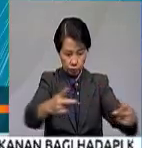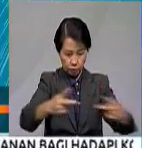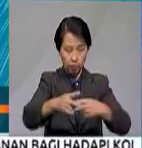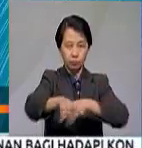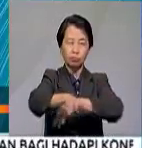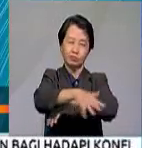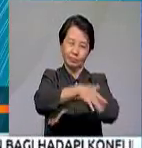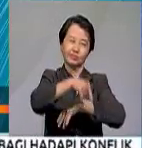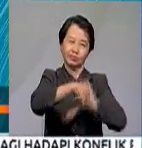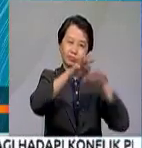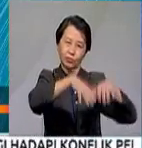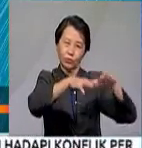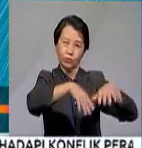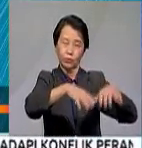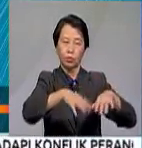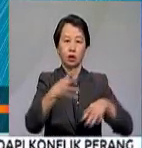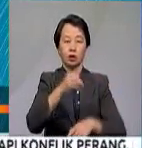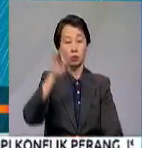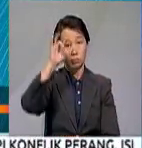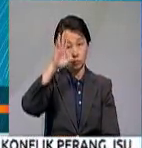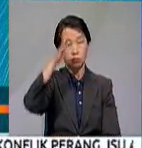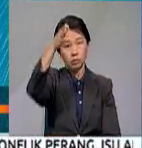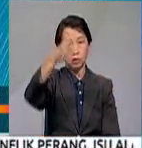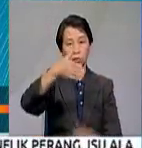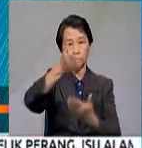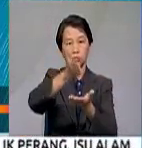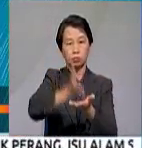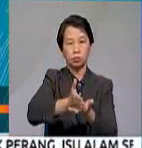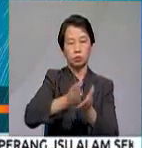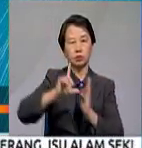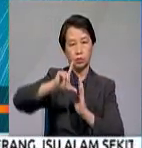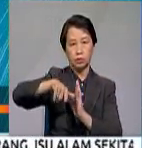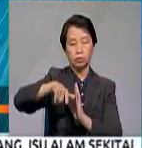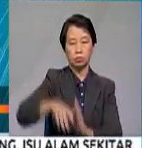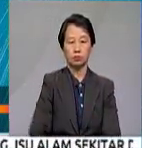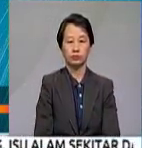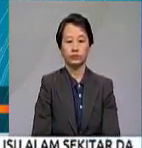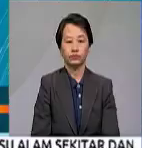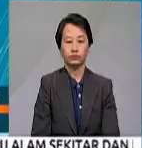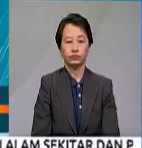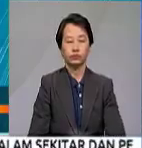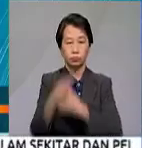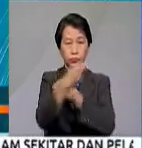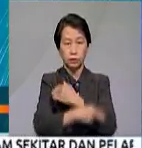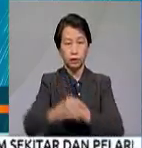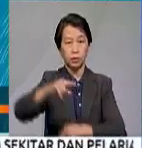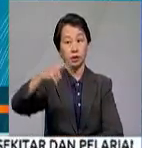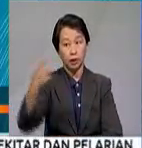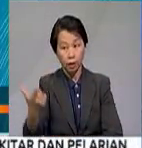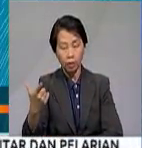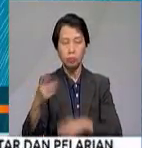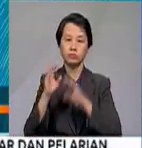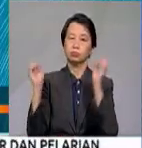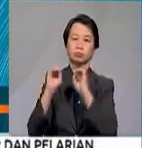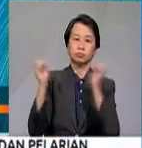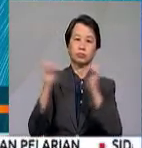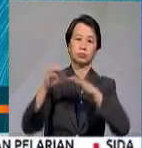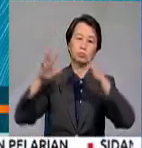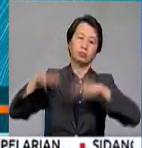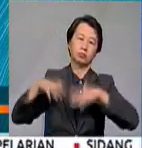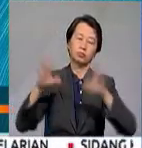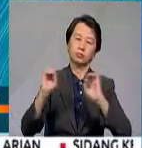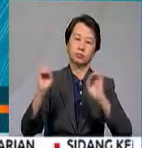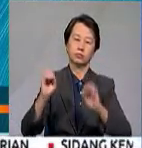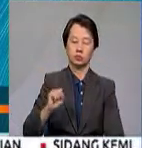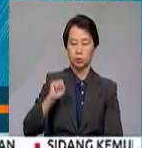pesisiran pantai, dan insyaAllah ianya akan beransur-ansur reda tidak lama lagi. Di negeri-negeri lain buat masa kini tiada hujan yang berlaku. Di